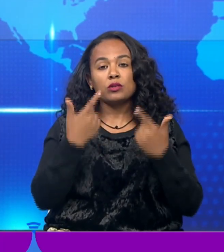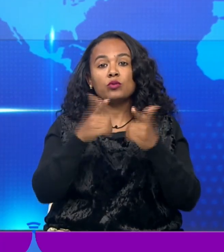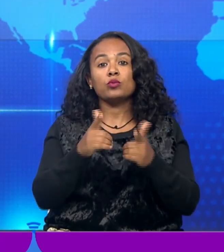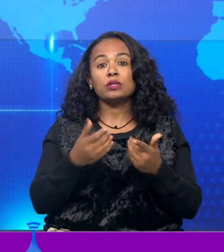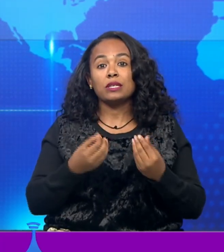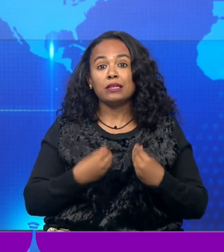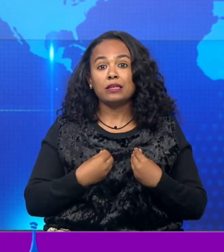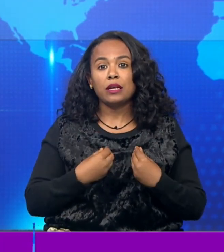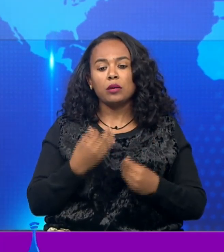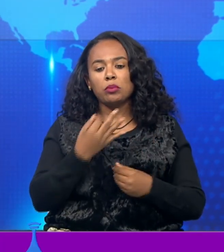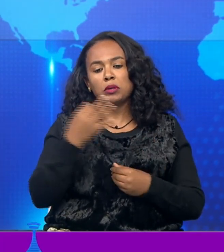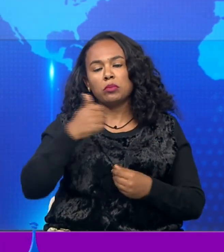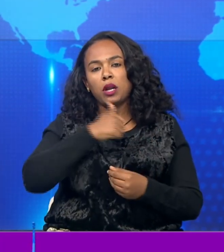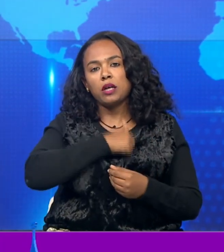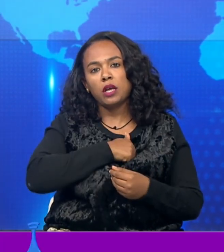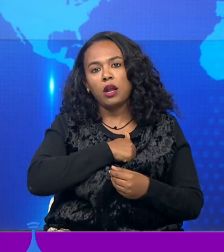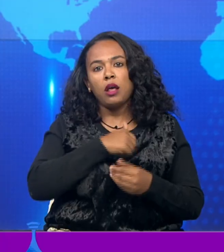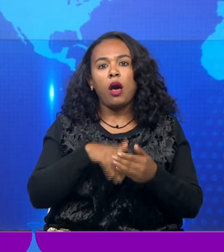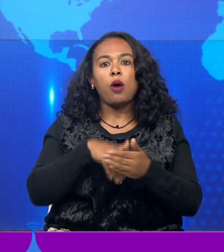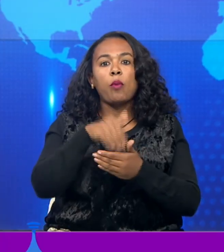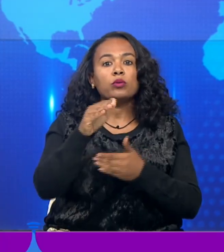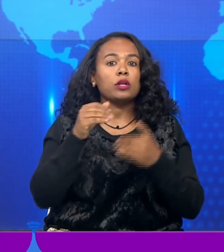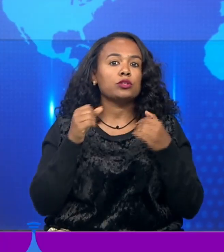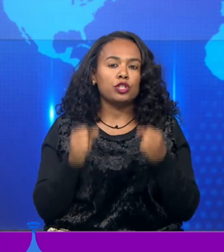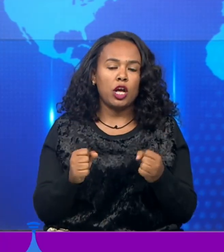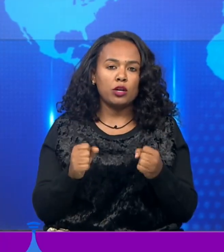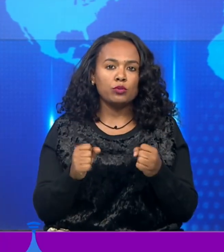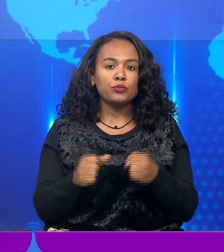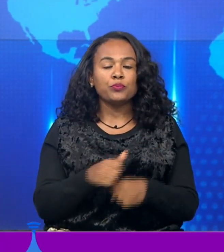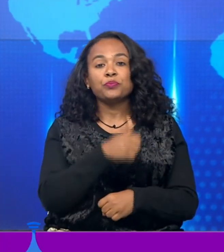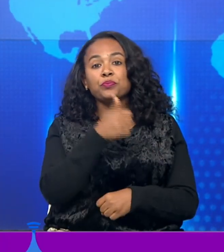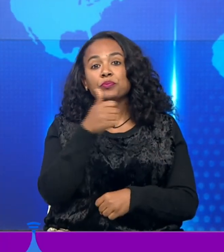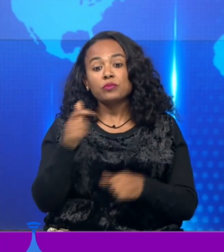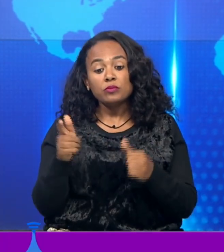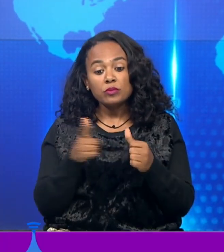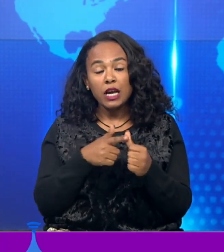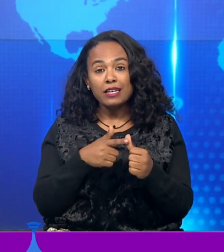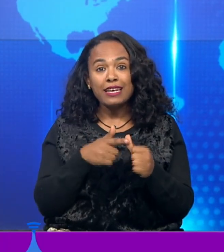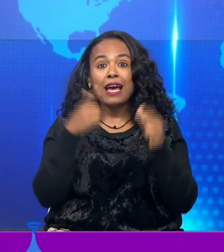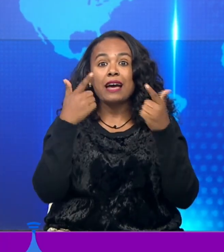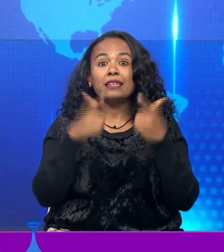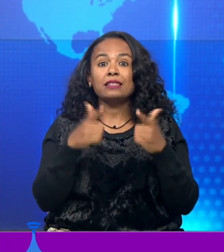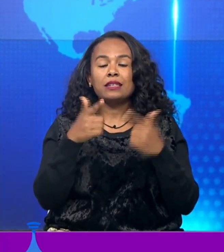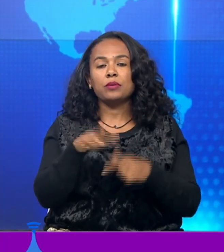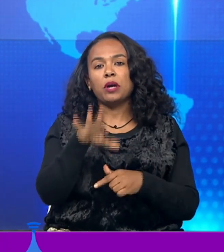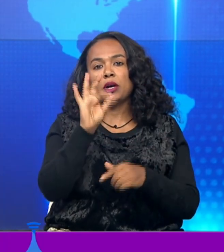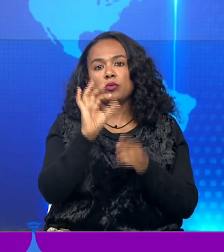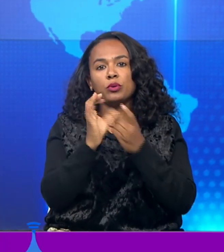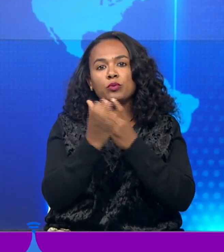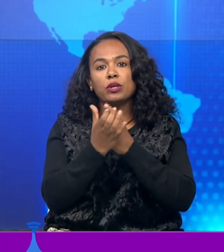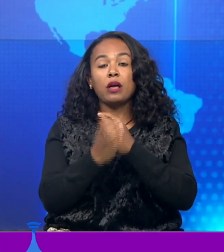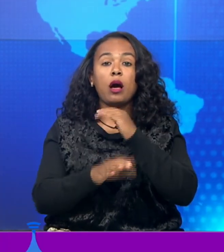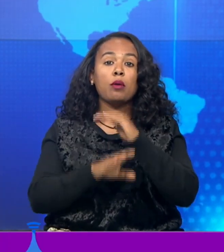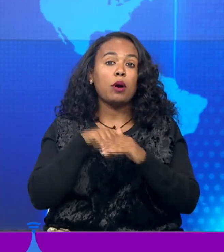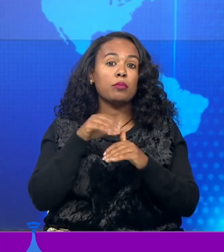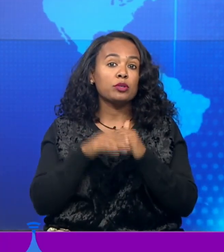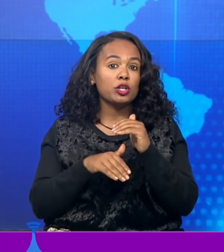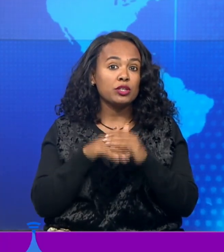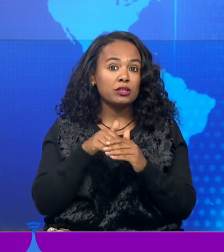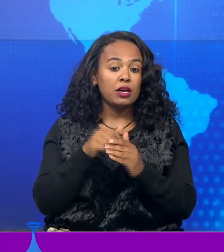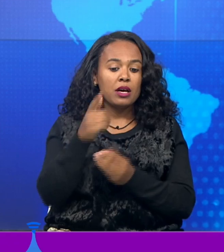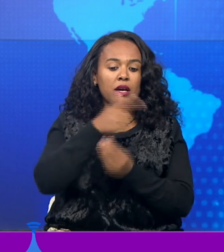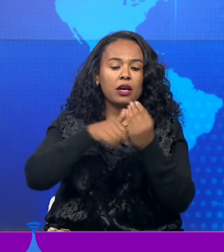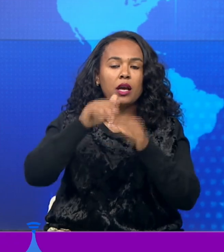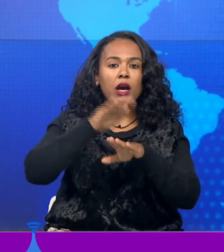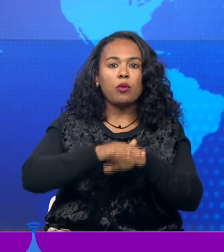ስለተሰጠኝ በደንብ ራሴን ሻይን አድርጌ ማውጣት እችላለሁ። አንደኛ እድል የሚያገኙበት ሁኔታ ማመቻቸት ከየአካባቢው ላይ